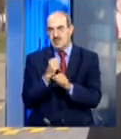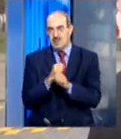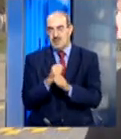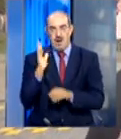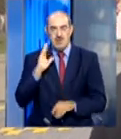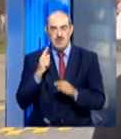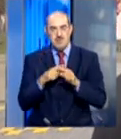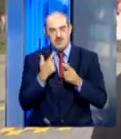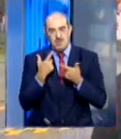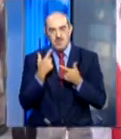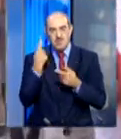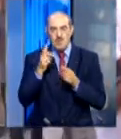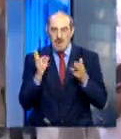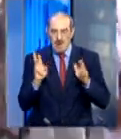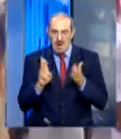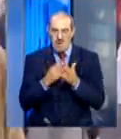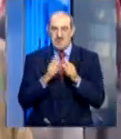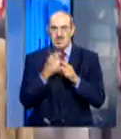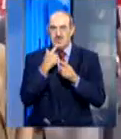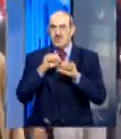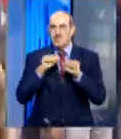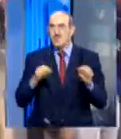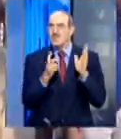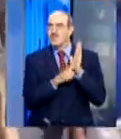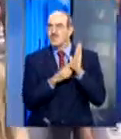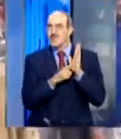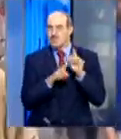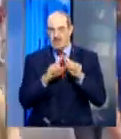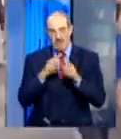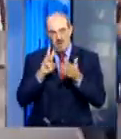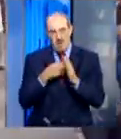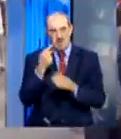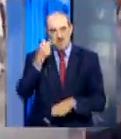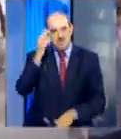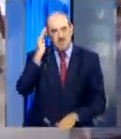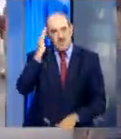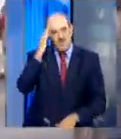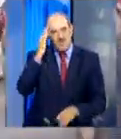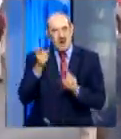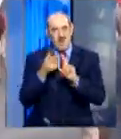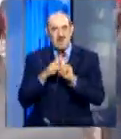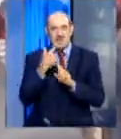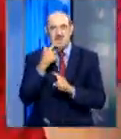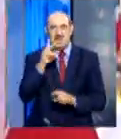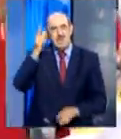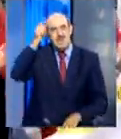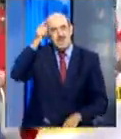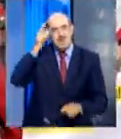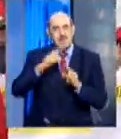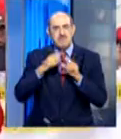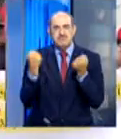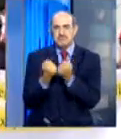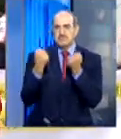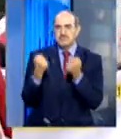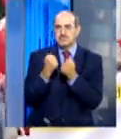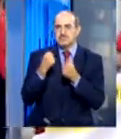اتجاه إعادة الشرعية كما سبق وقلت، إعادة إحياء الدولة الريفية والتعريف بها على